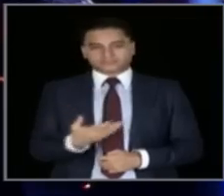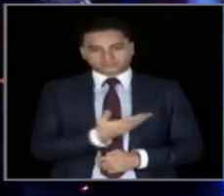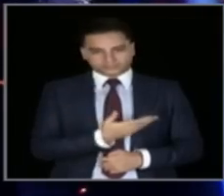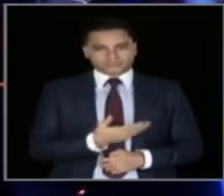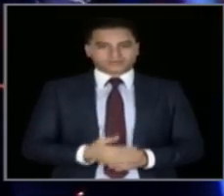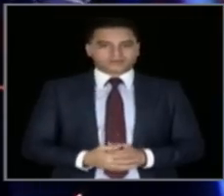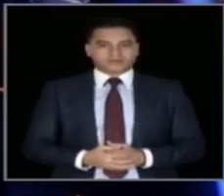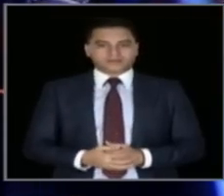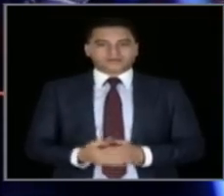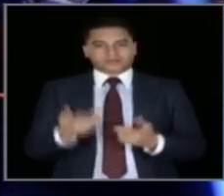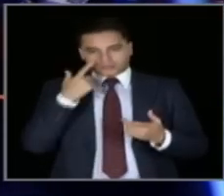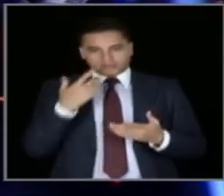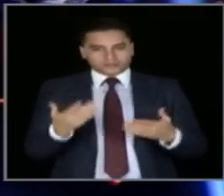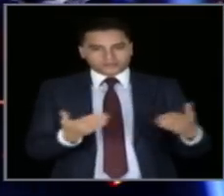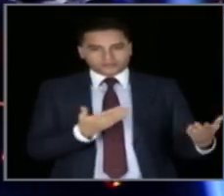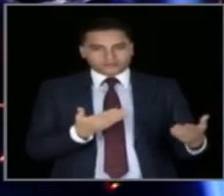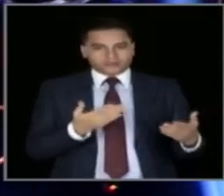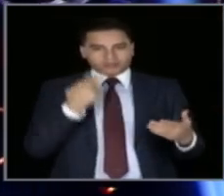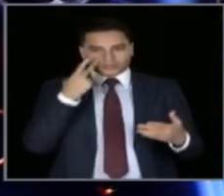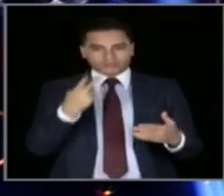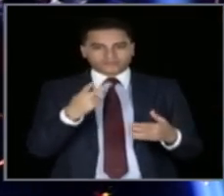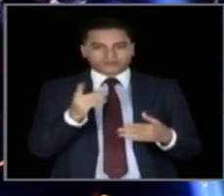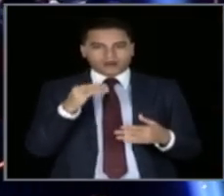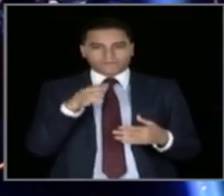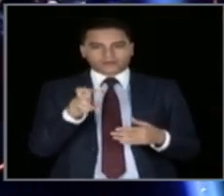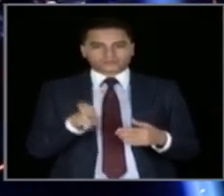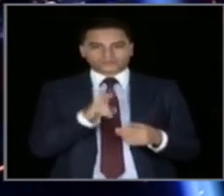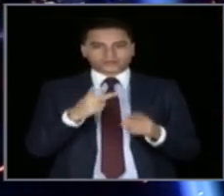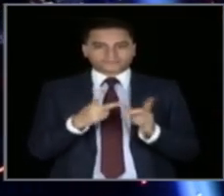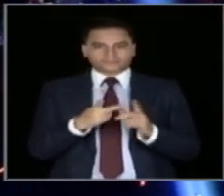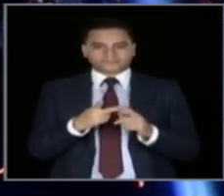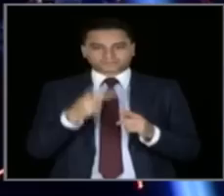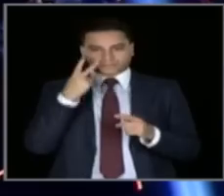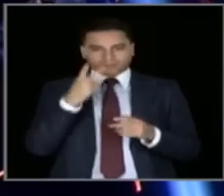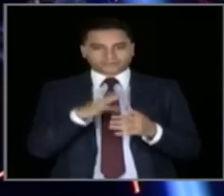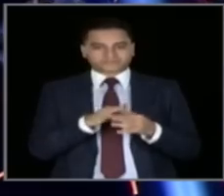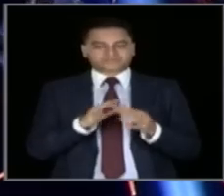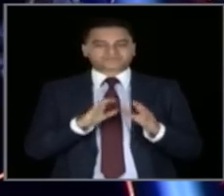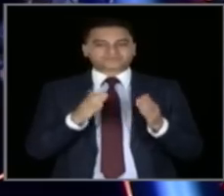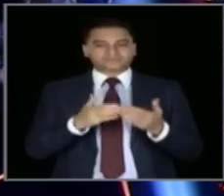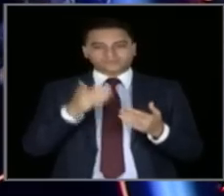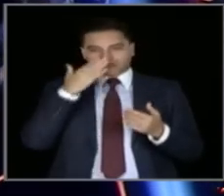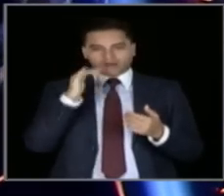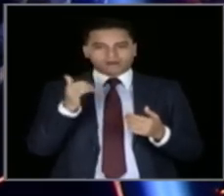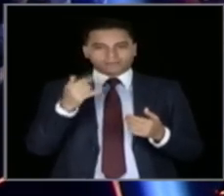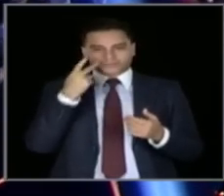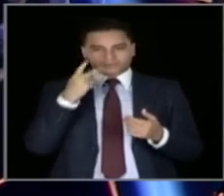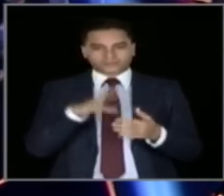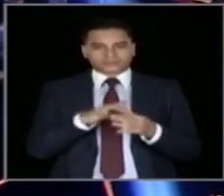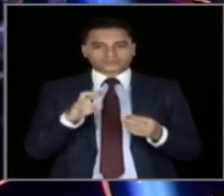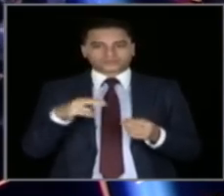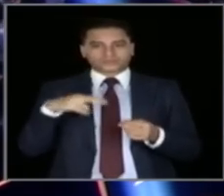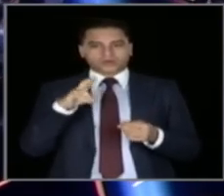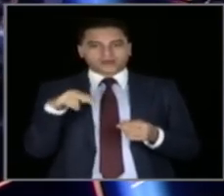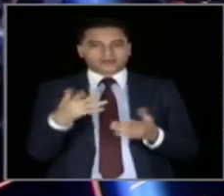اتفضلي. اتفضلي يا رحمة، هنشوف رحمة والسؤال الثاني لفريق العراب وموضوع